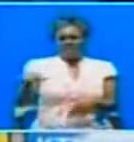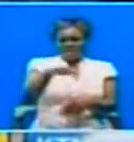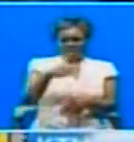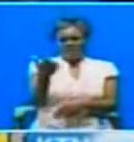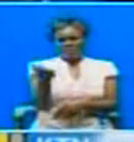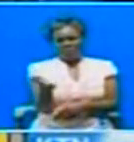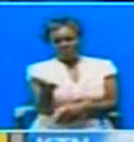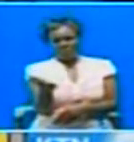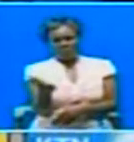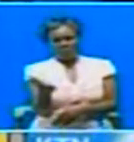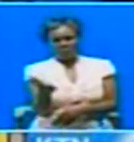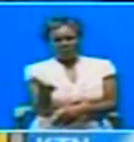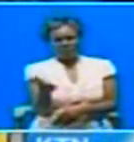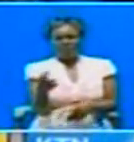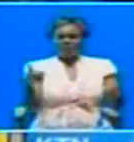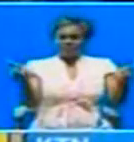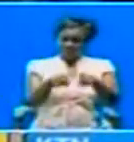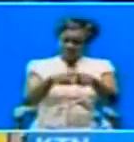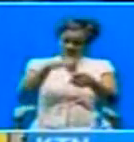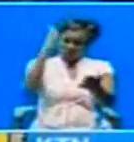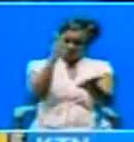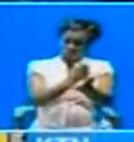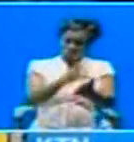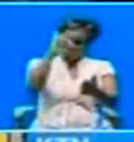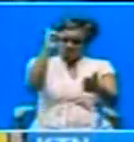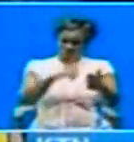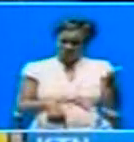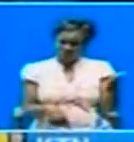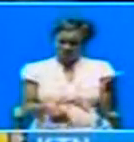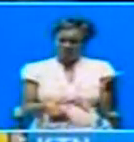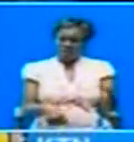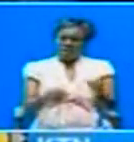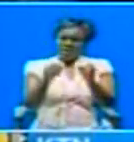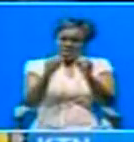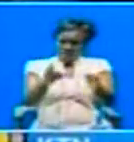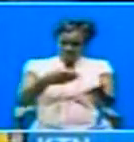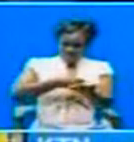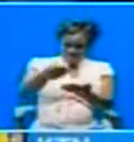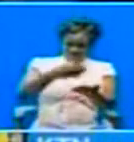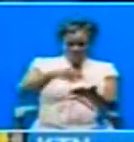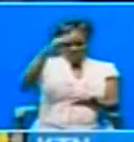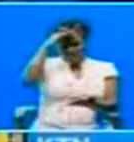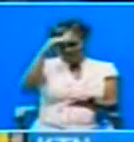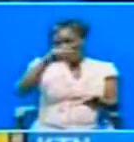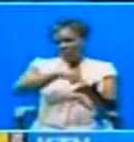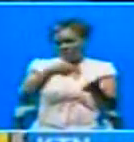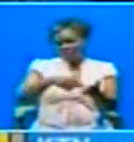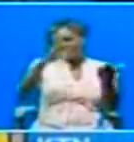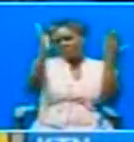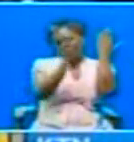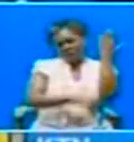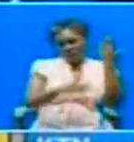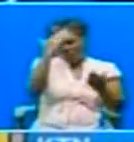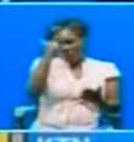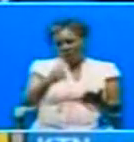hii. Na ukweli ni kwamba kama waliuza pombe, then waliuza pombe mbaya. Kwa